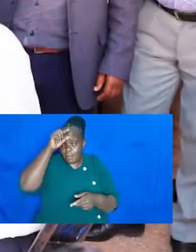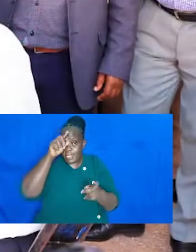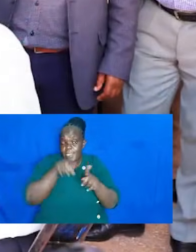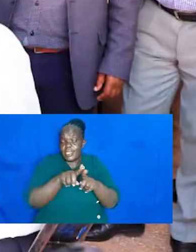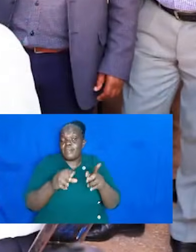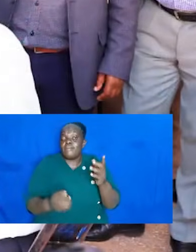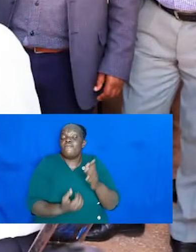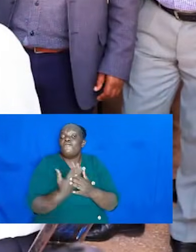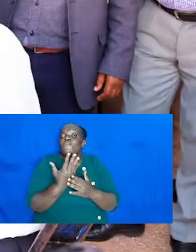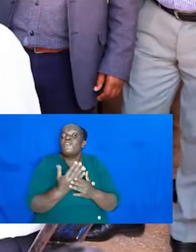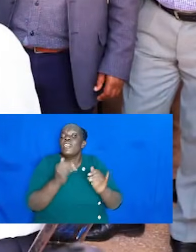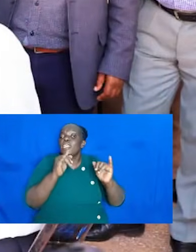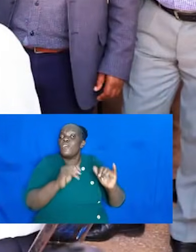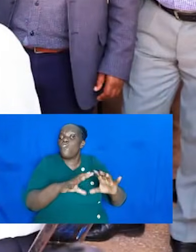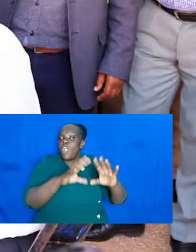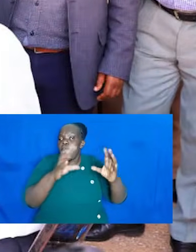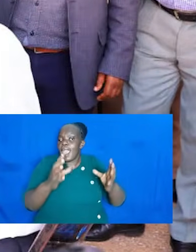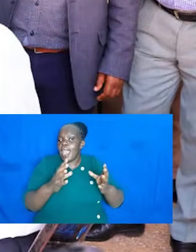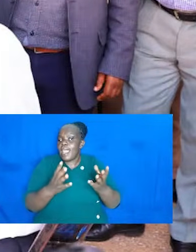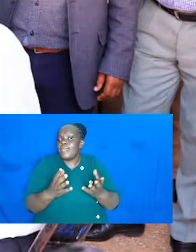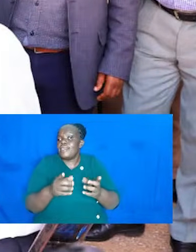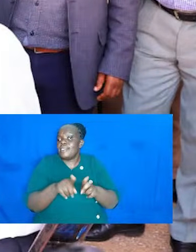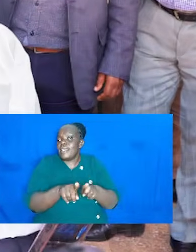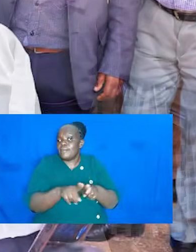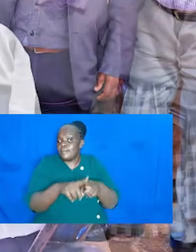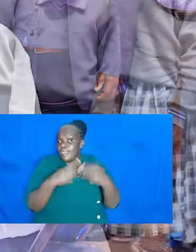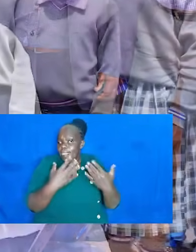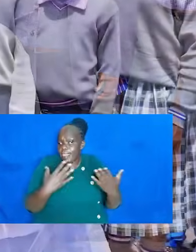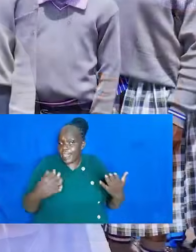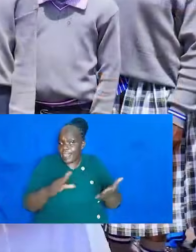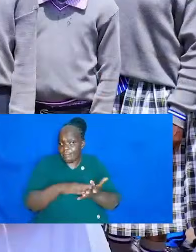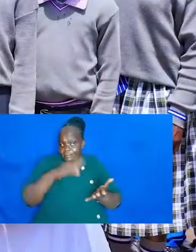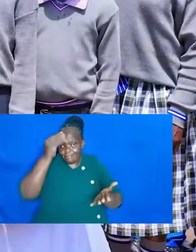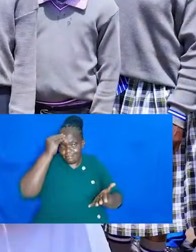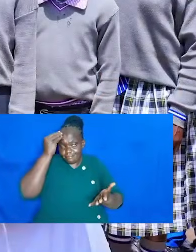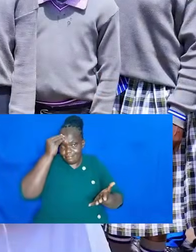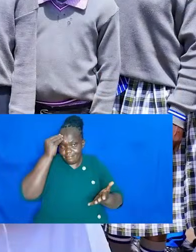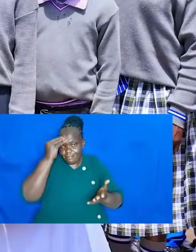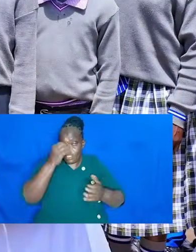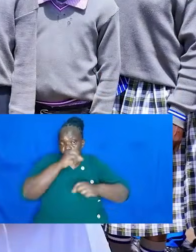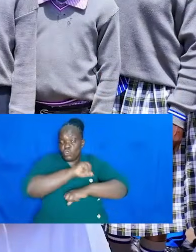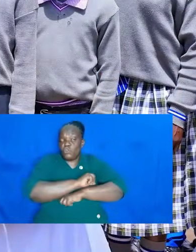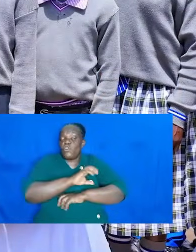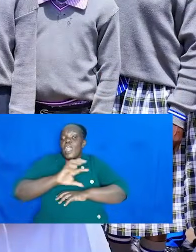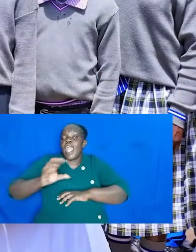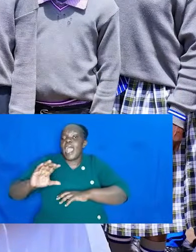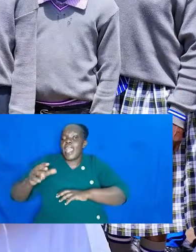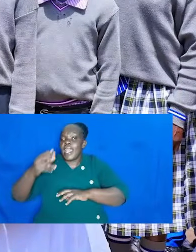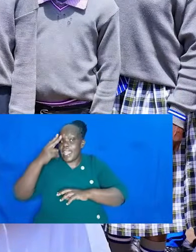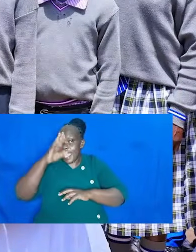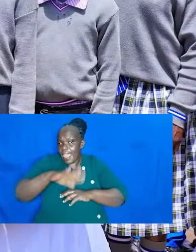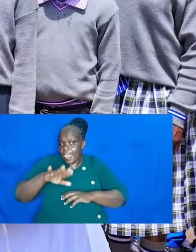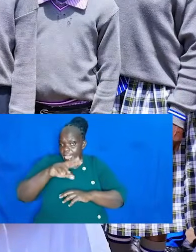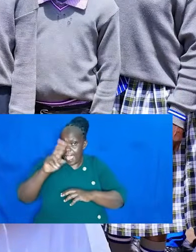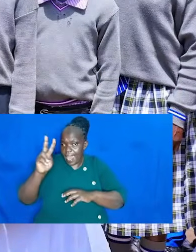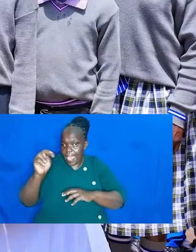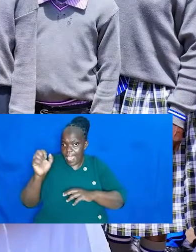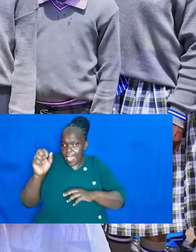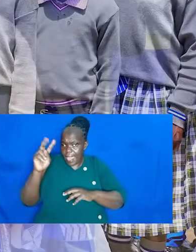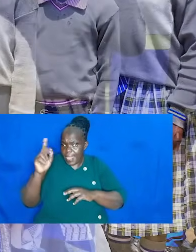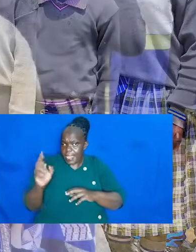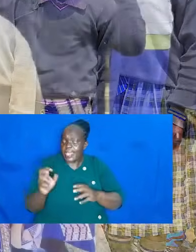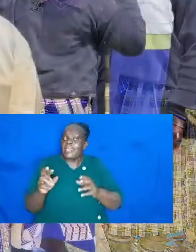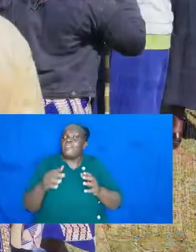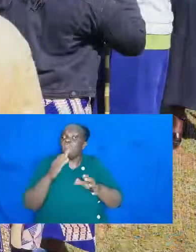Serikali imezindua madarasa mapya na kusambaza vifaa vya kujifunzia, huku shule za kaunti ya Nandi zikirekodi